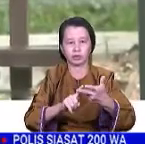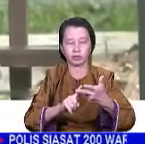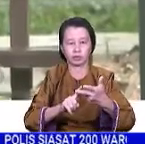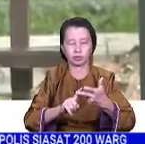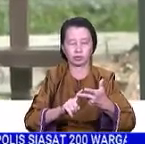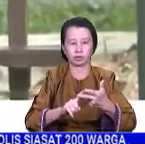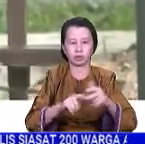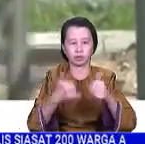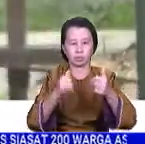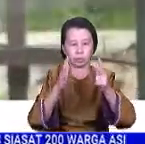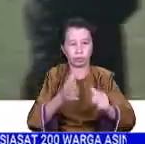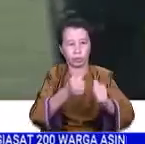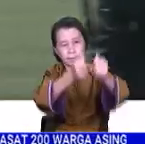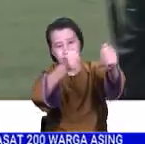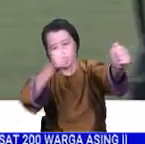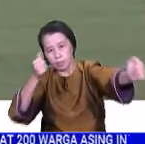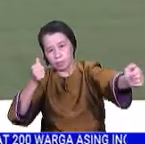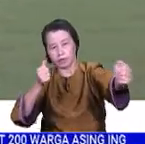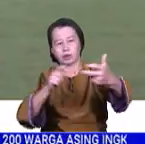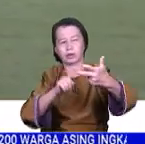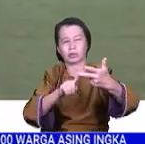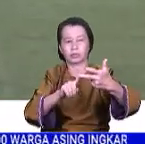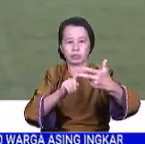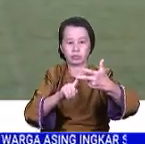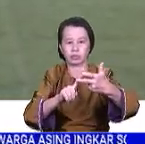Shakira Masahih.